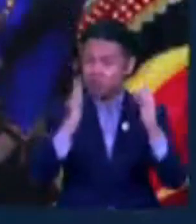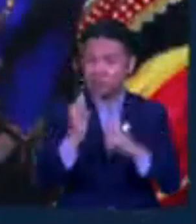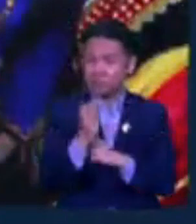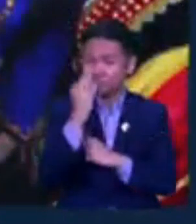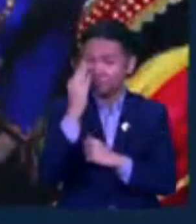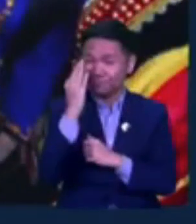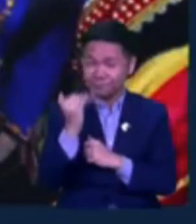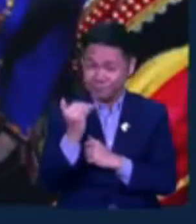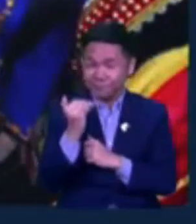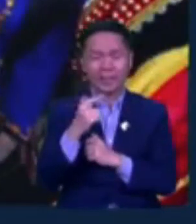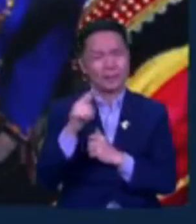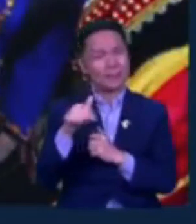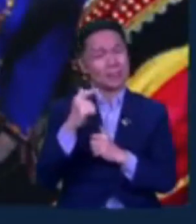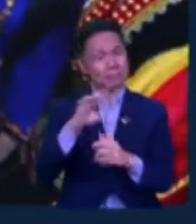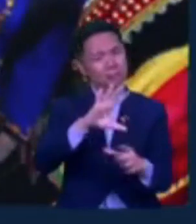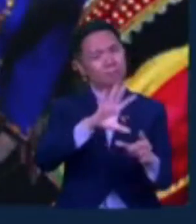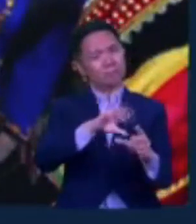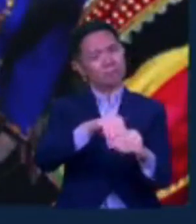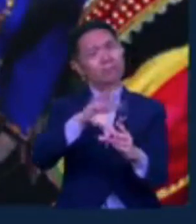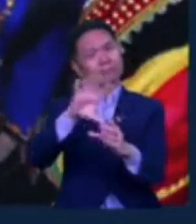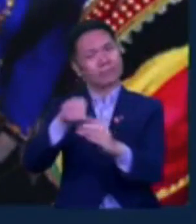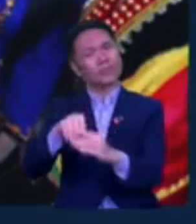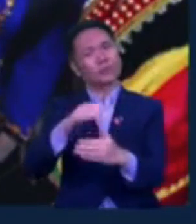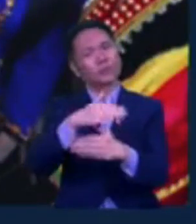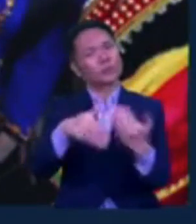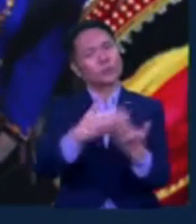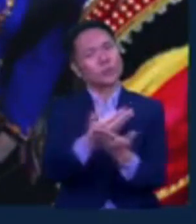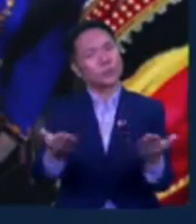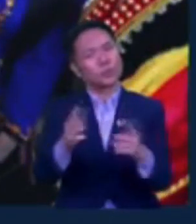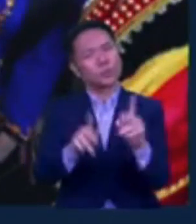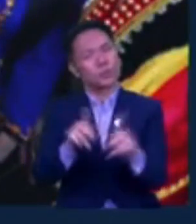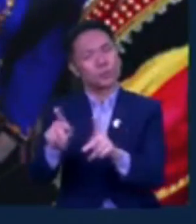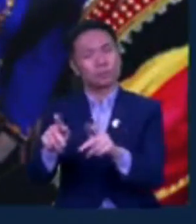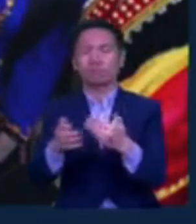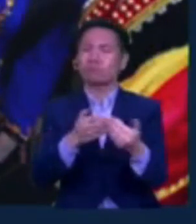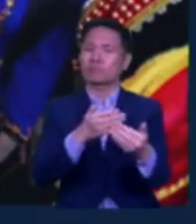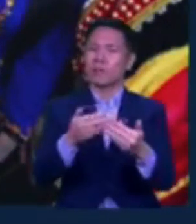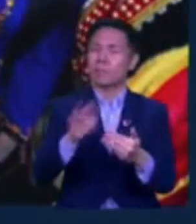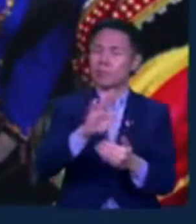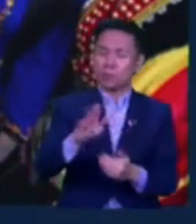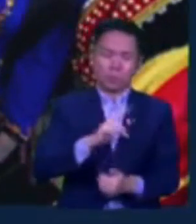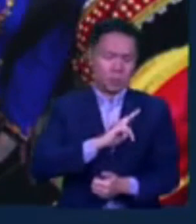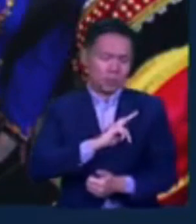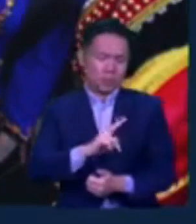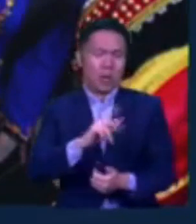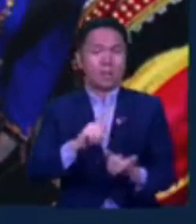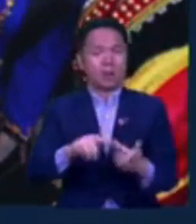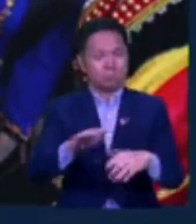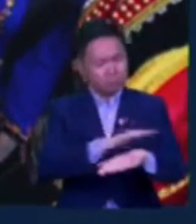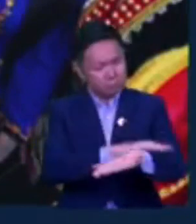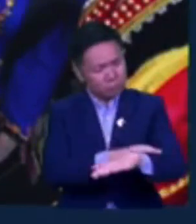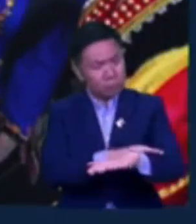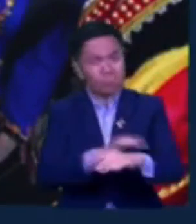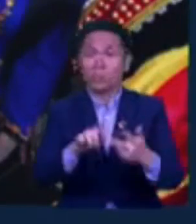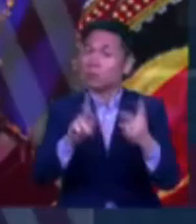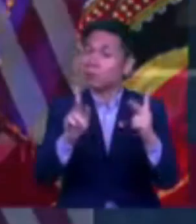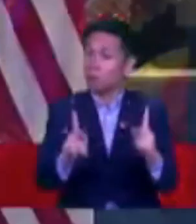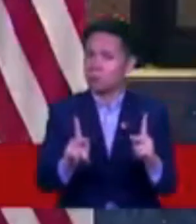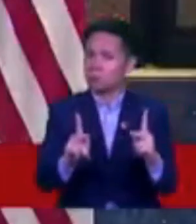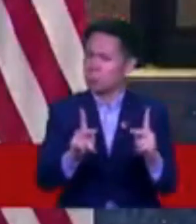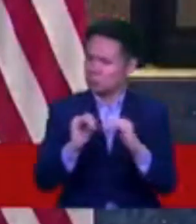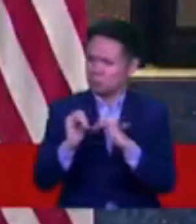sifatnya lebih inklusif ia berantas I sempadan agama bangsa dan kau